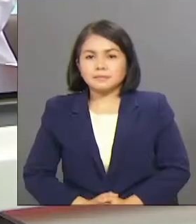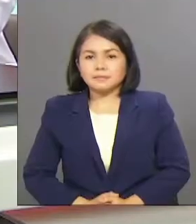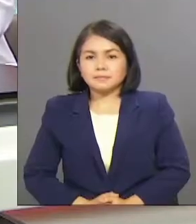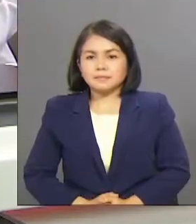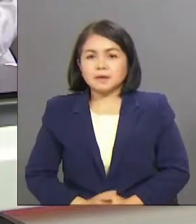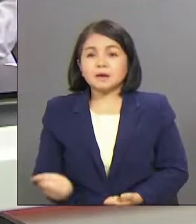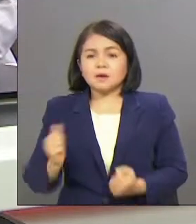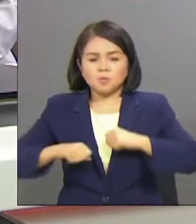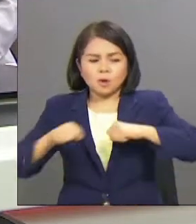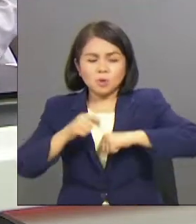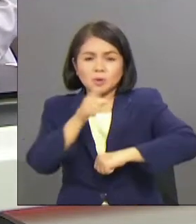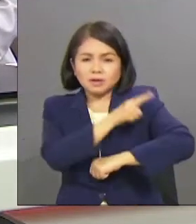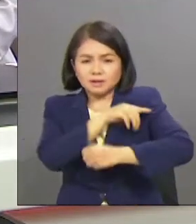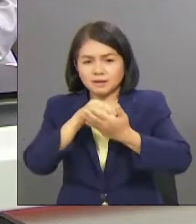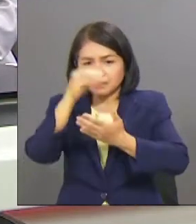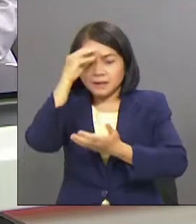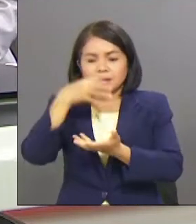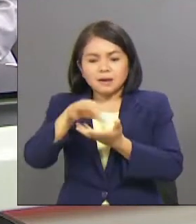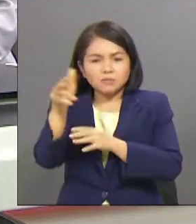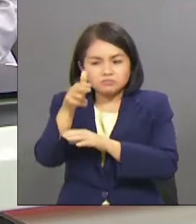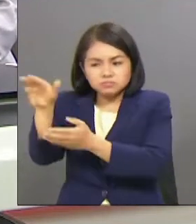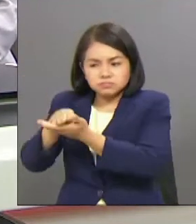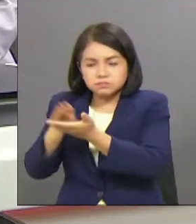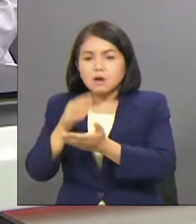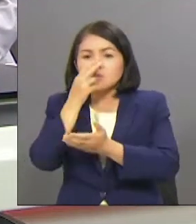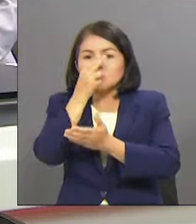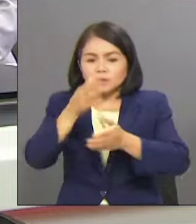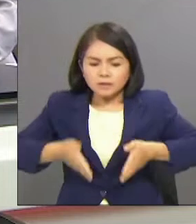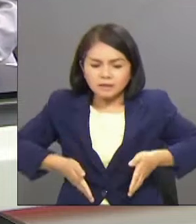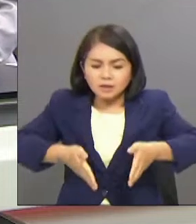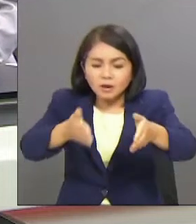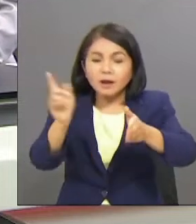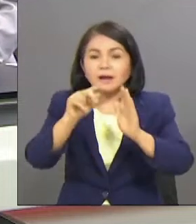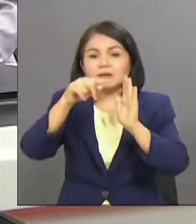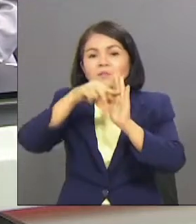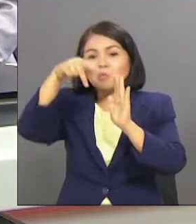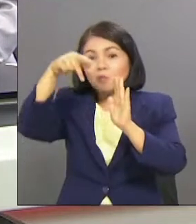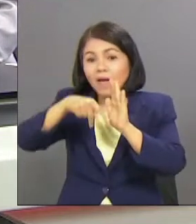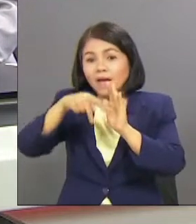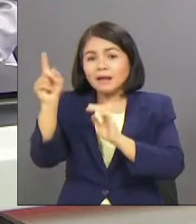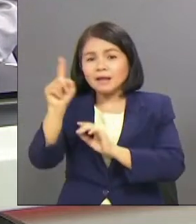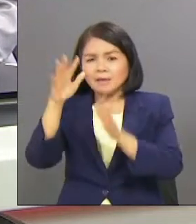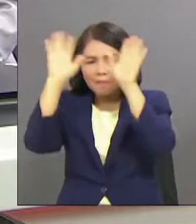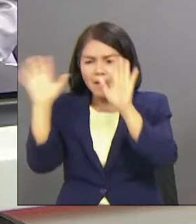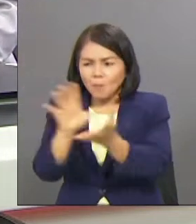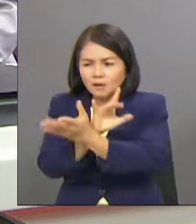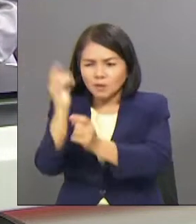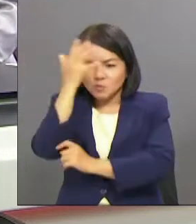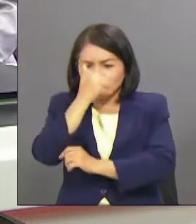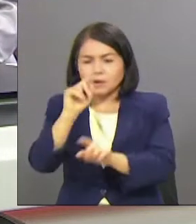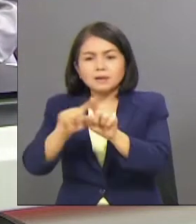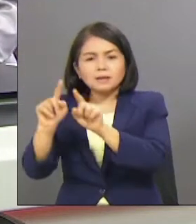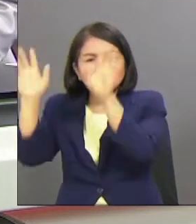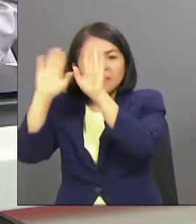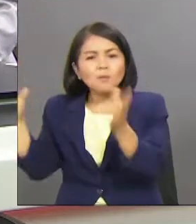เจนซีรีพอร์เตอร์วันนี้พาไปเดินบนถนนสายเล็กๆอยู่ใจกลางเมืองแพร่นะคะซึ่งก็เต็มไปด้วยศิลปะวัฒนธรรมแล้วก็บ่งบอกถึง